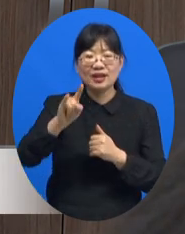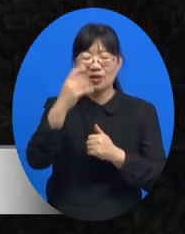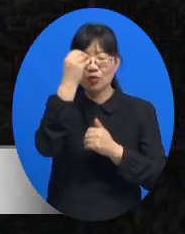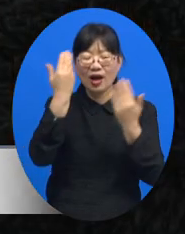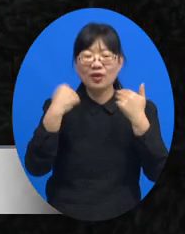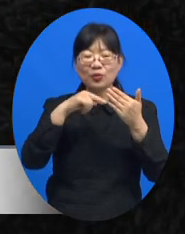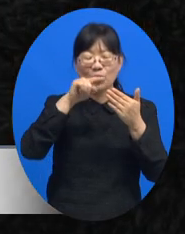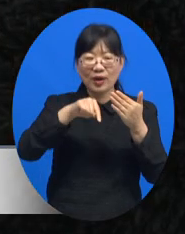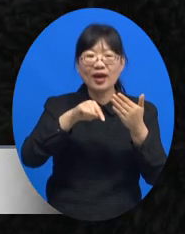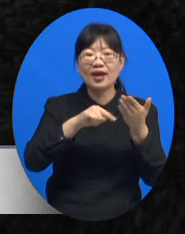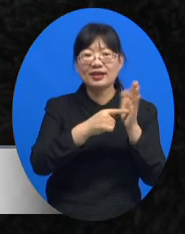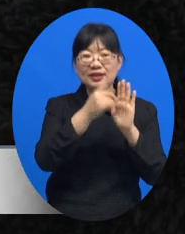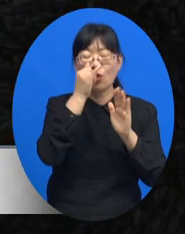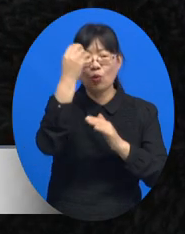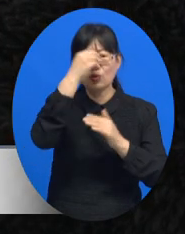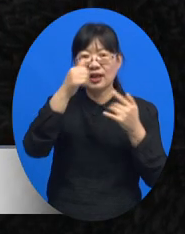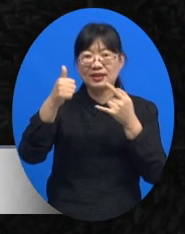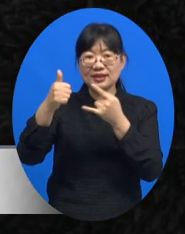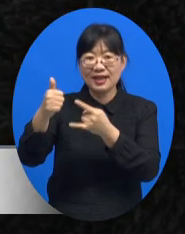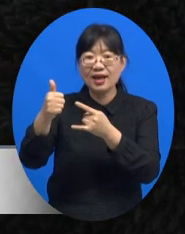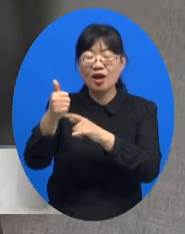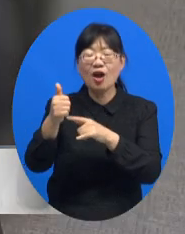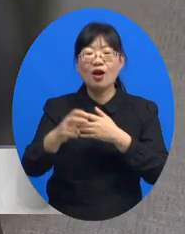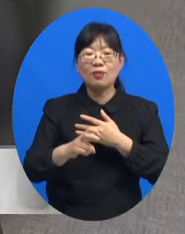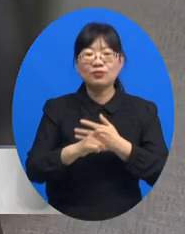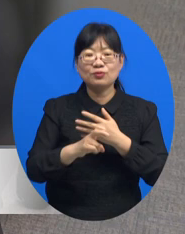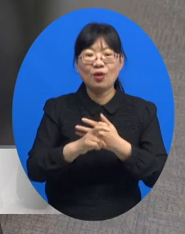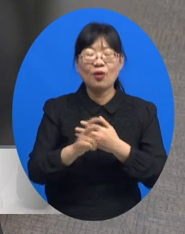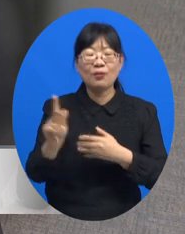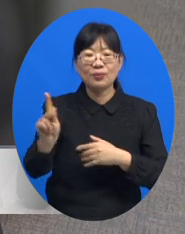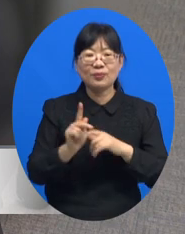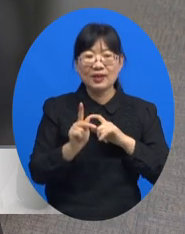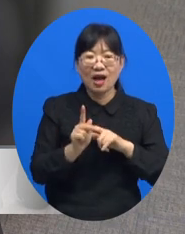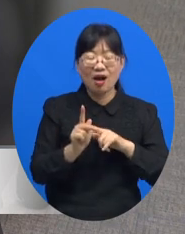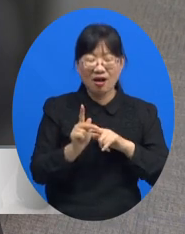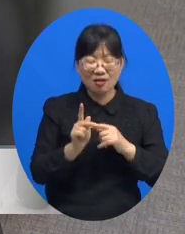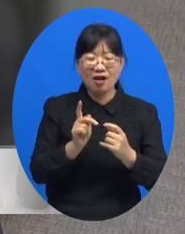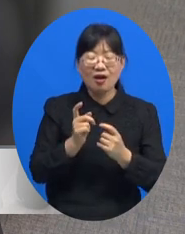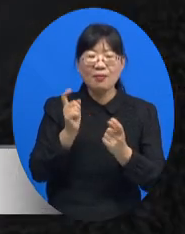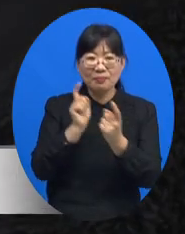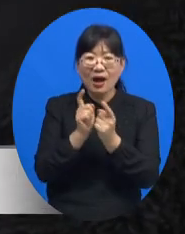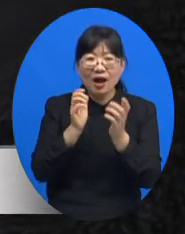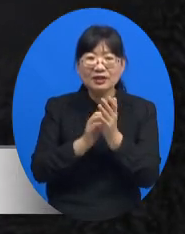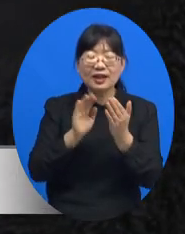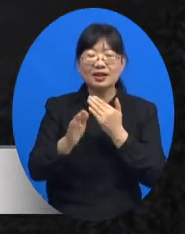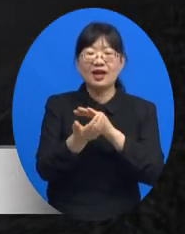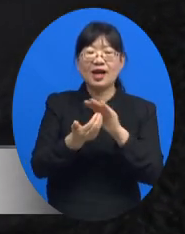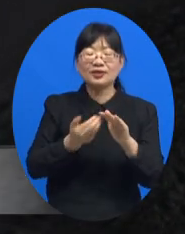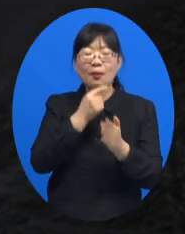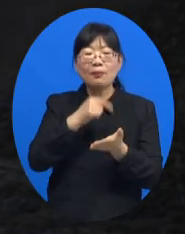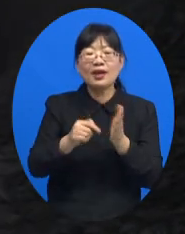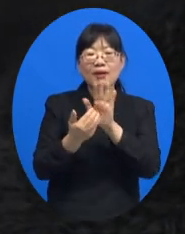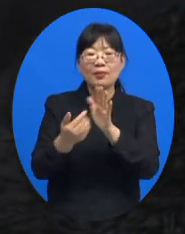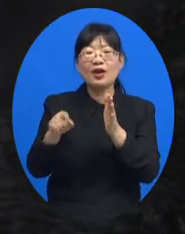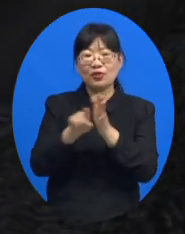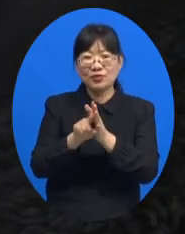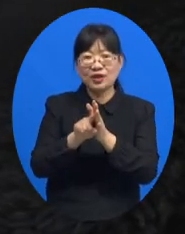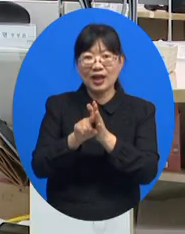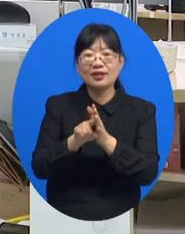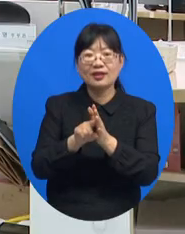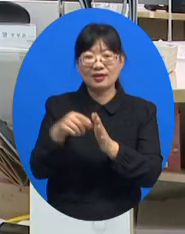열립니다. 고등학생을 대상으로 불법 대부 행위 사후 적발에 그치는 것이 아니라 사전에 피해를 예방하기 위한